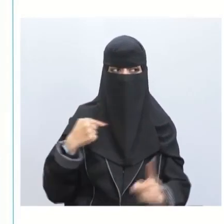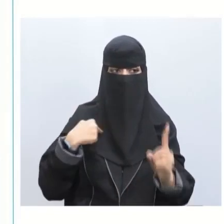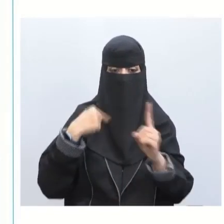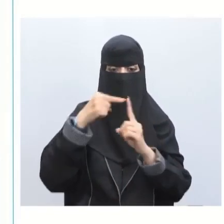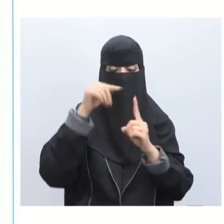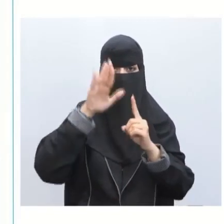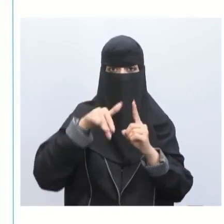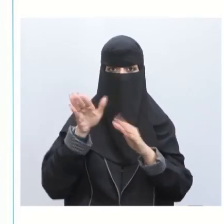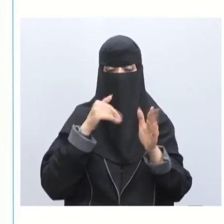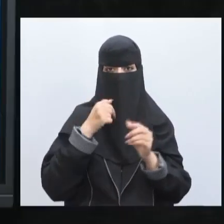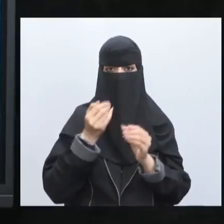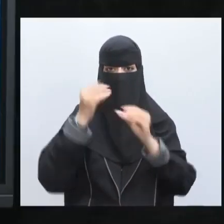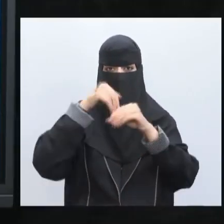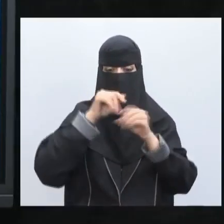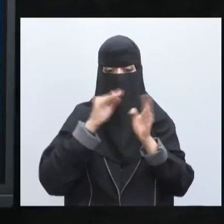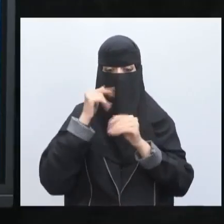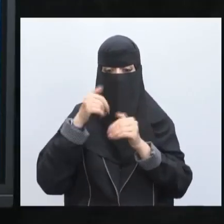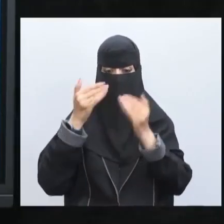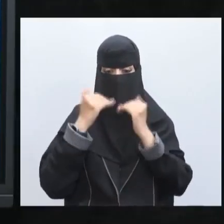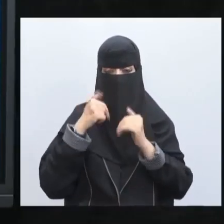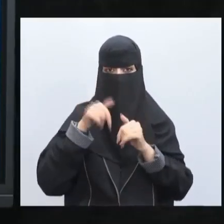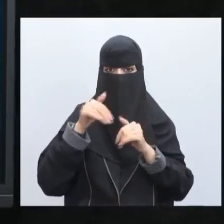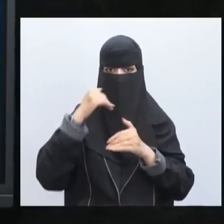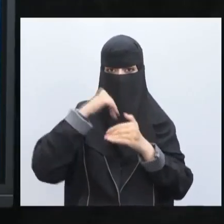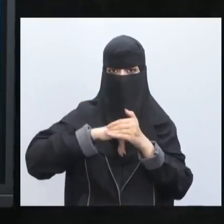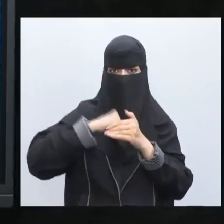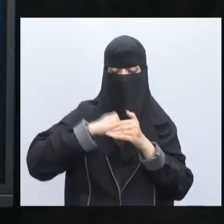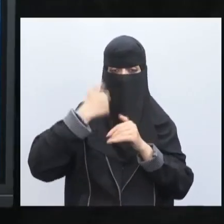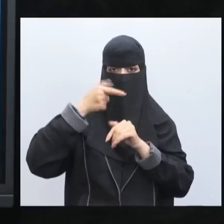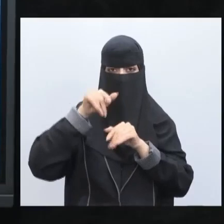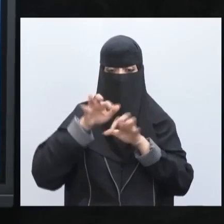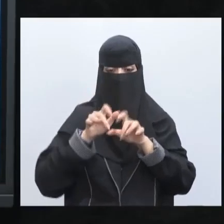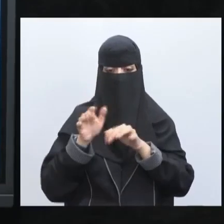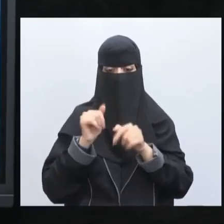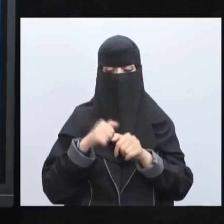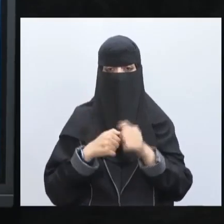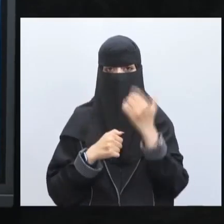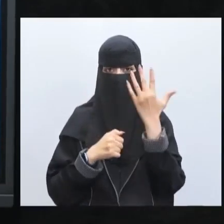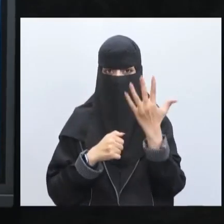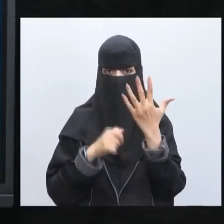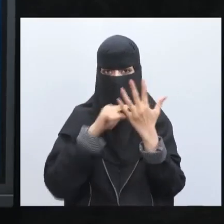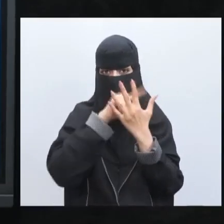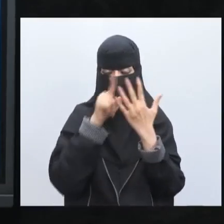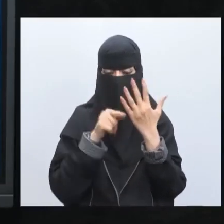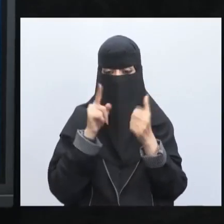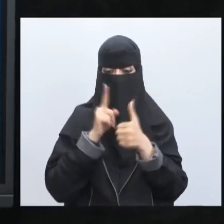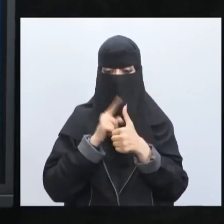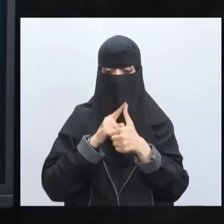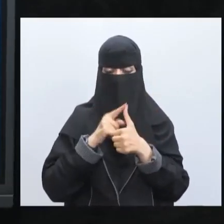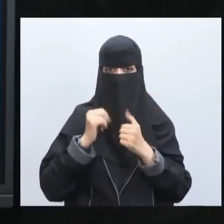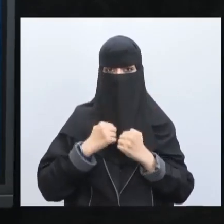الدوافع داخليه من دوافع التنمر الالكتروني تفريغ المشاعر